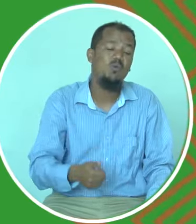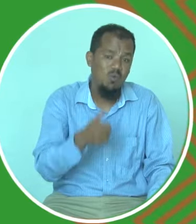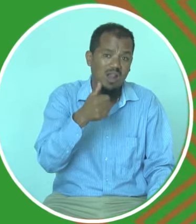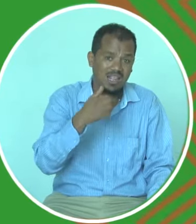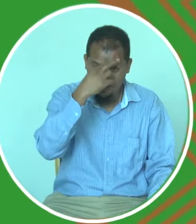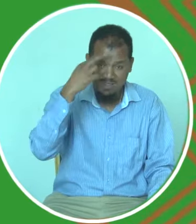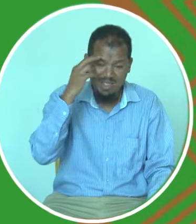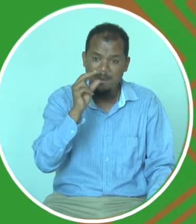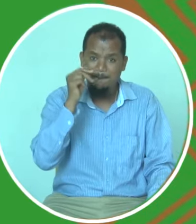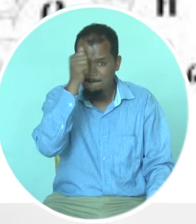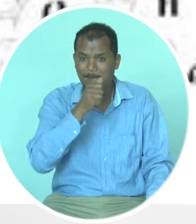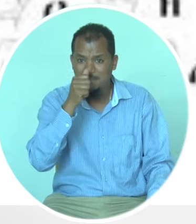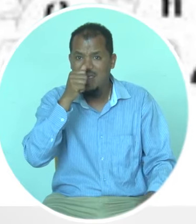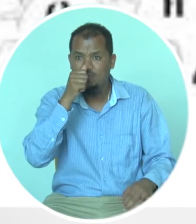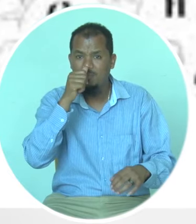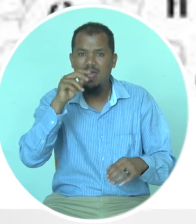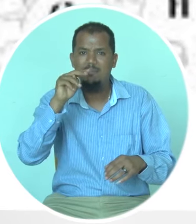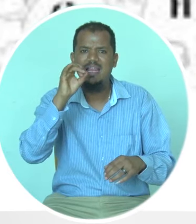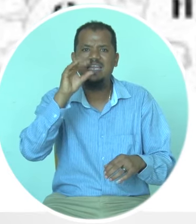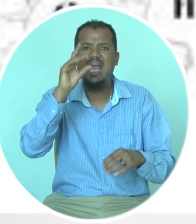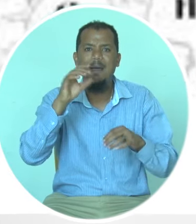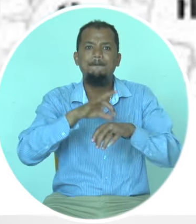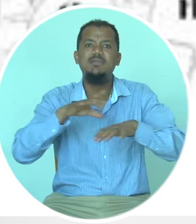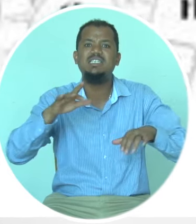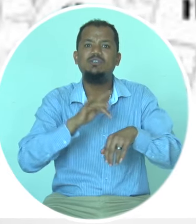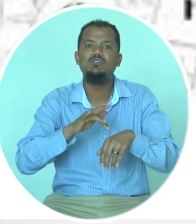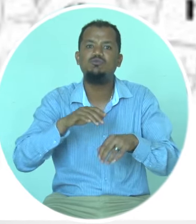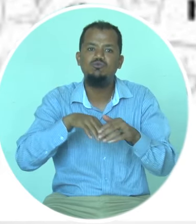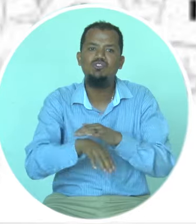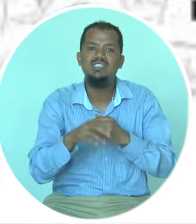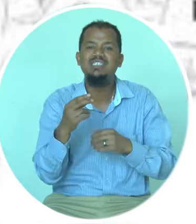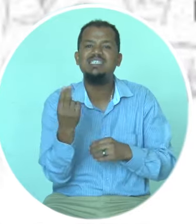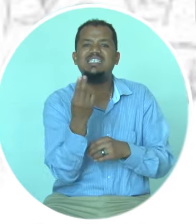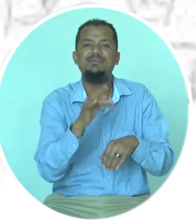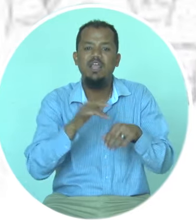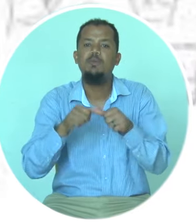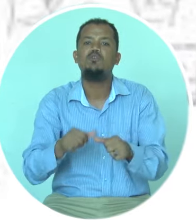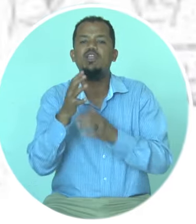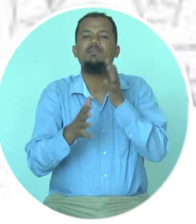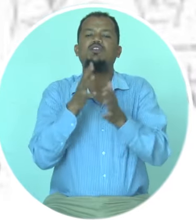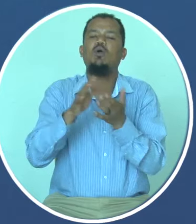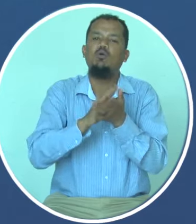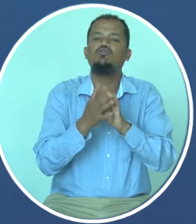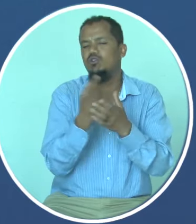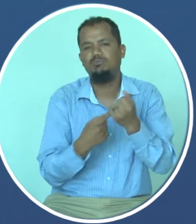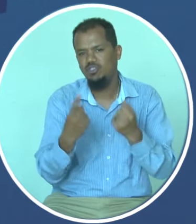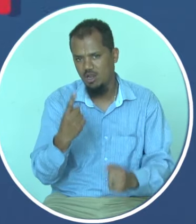ዋንኛና ምክንያቱ በኢትዮጵያ መልካ ምድራዊ ክልል ውስጥ የሚጠቀም ጥቅም ላይ የሚውል የምልክት ቋንቋ ስለሆነ ብቻ